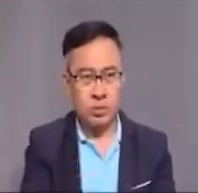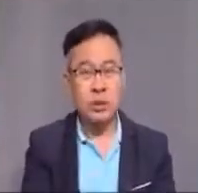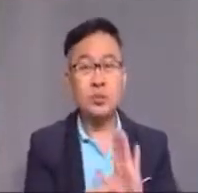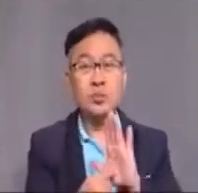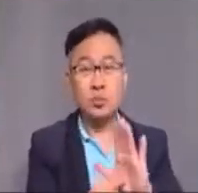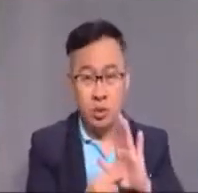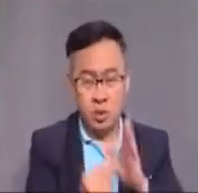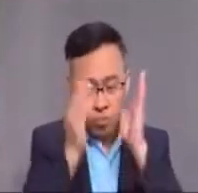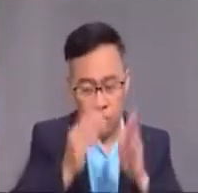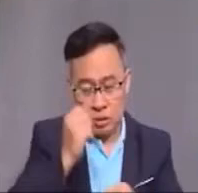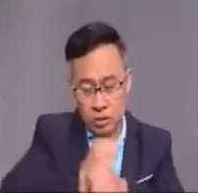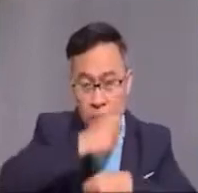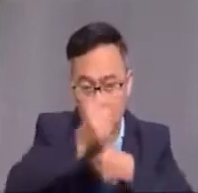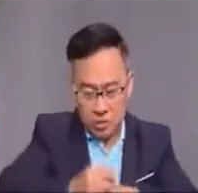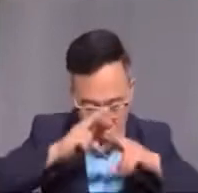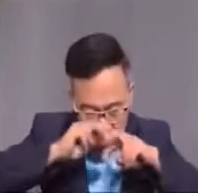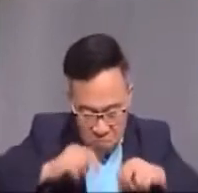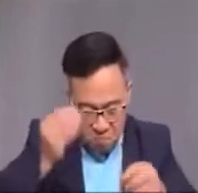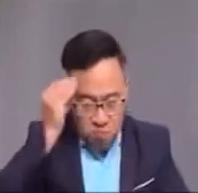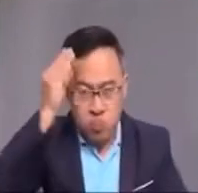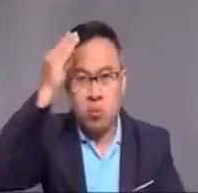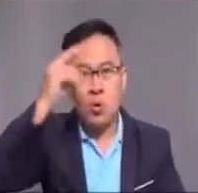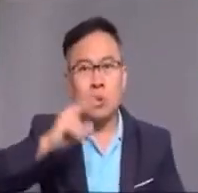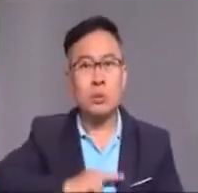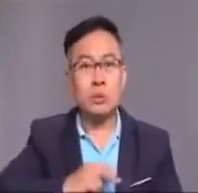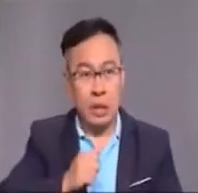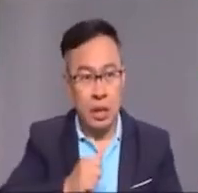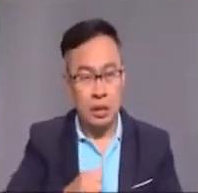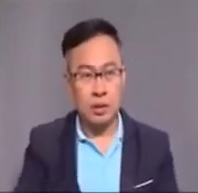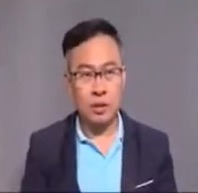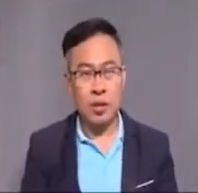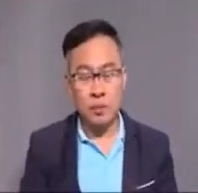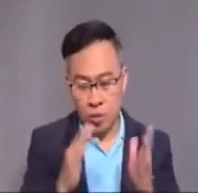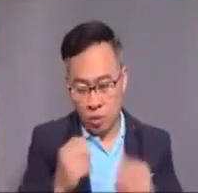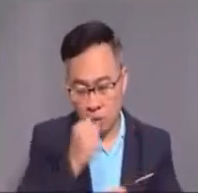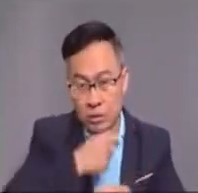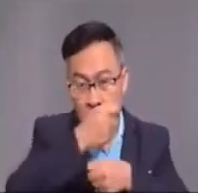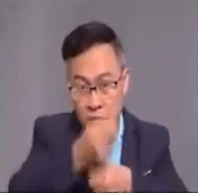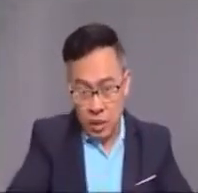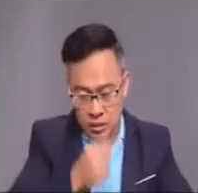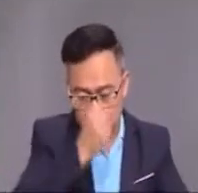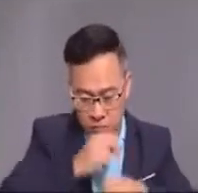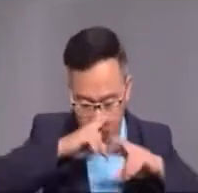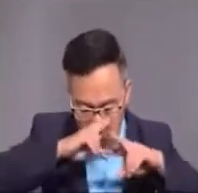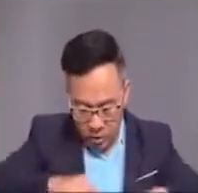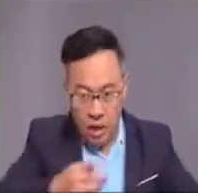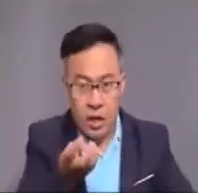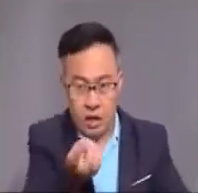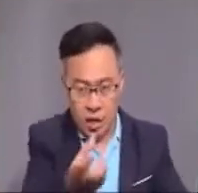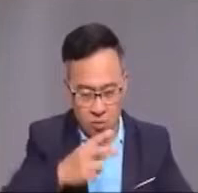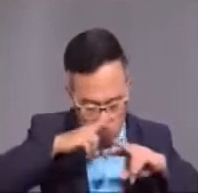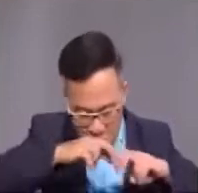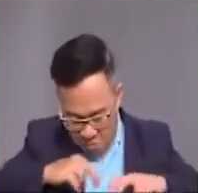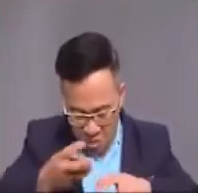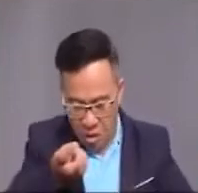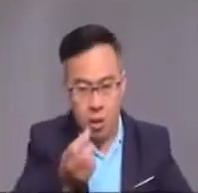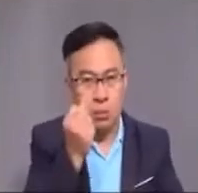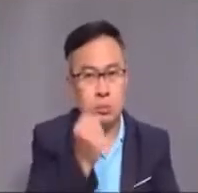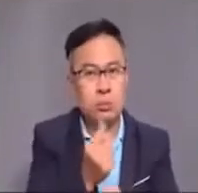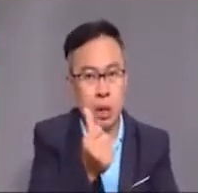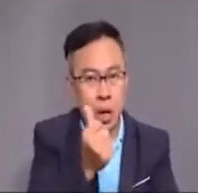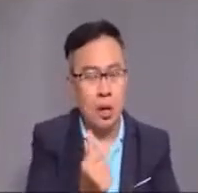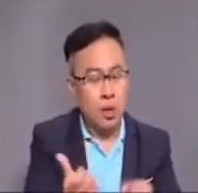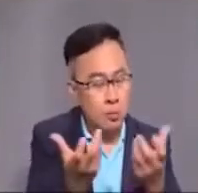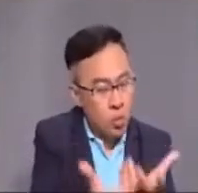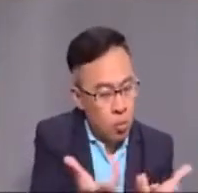างที่สุดยอดมากนะเพราะอะไรรู้ไหมชาวนาแต่ว่าใช้คำว่าเป็นชาวนาที่อยู่กับงานวิจัย แล้วผลิตภัณฑ์ของเขานะคะนอกจากข้าวแล้